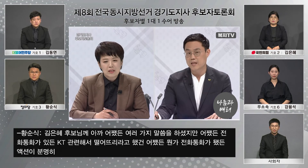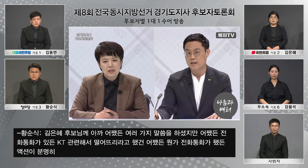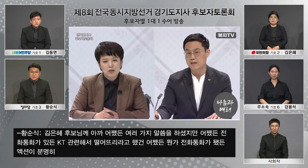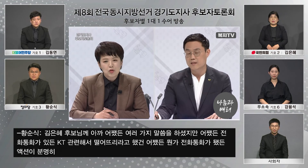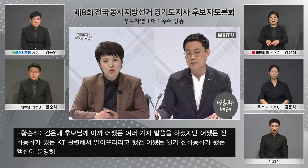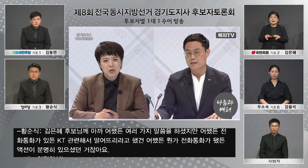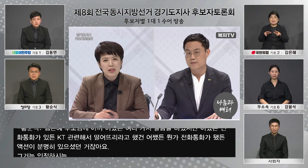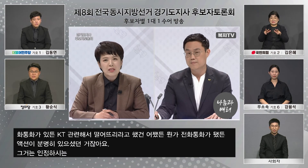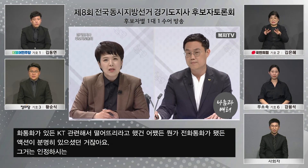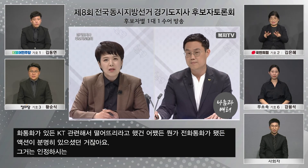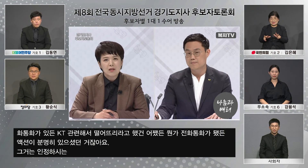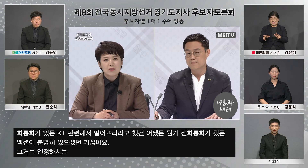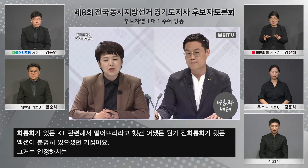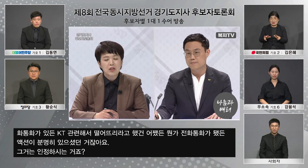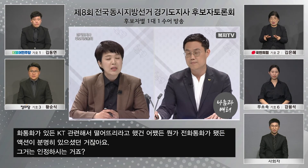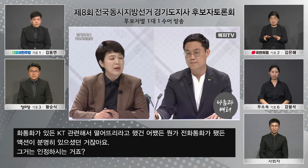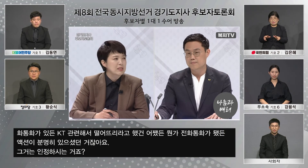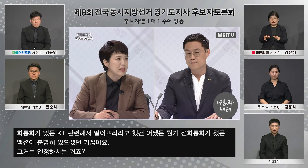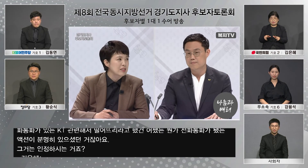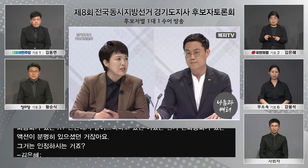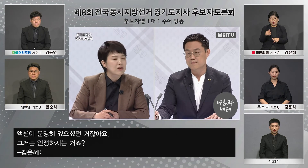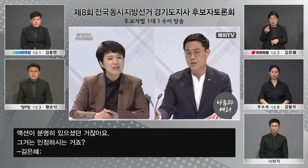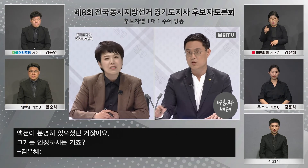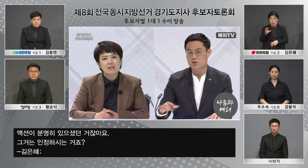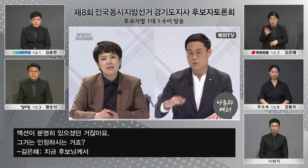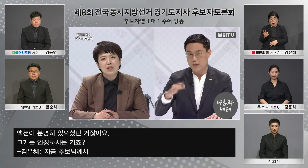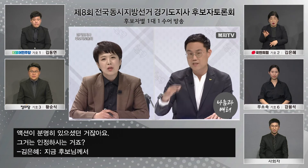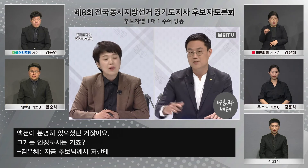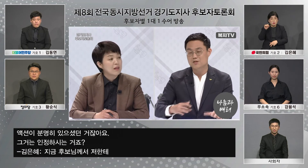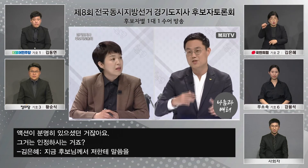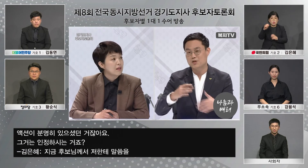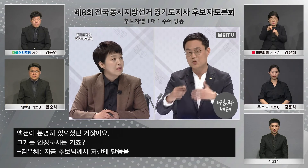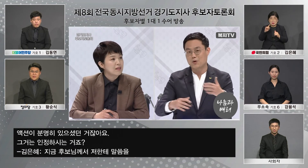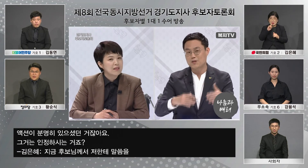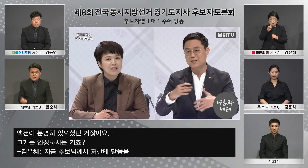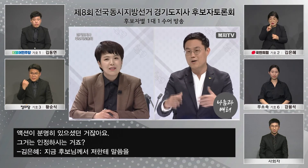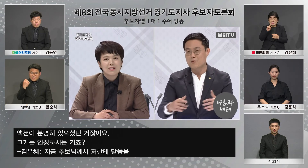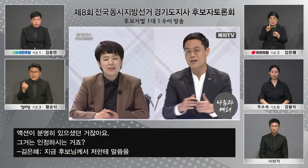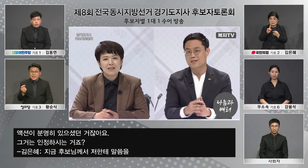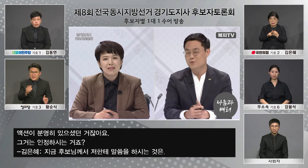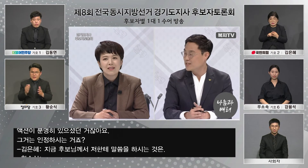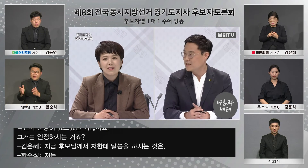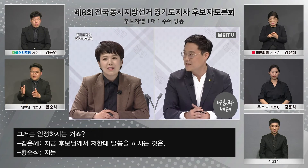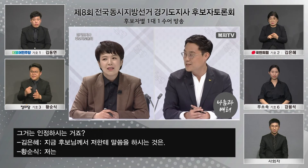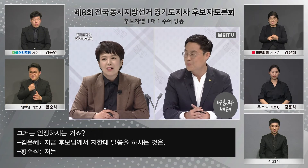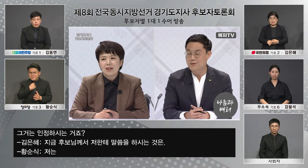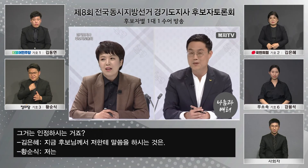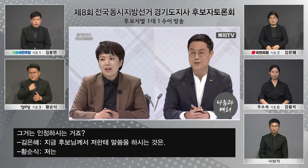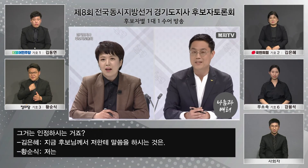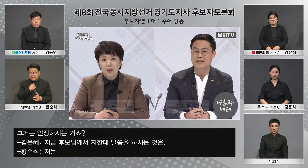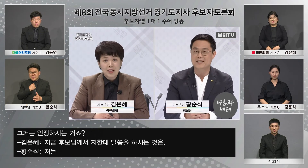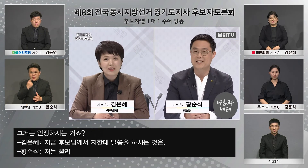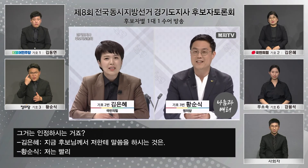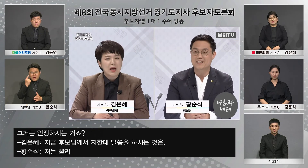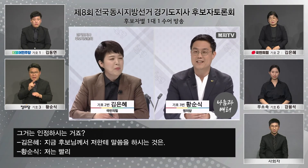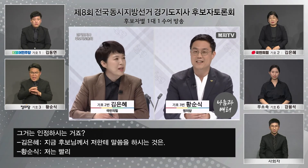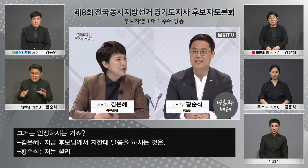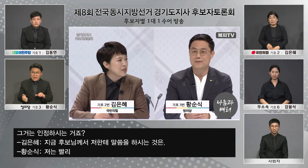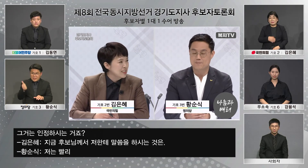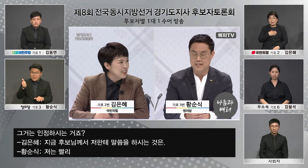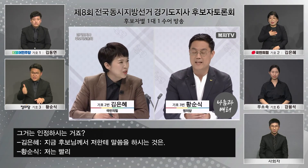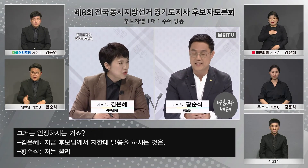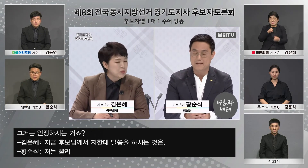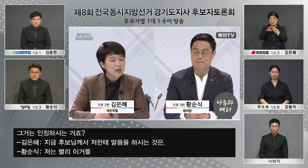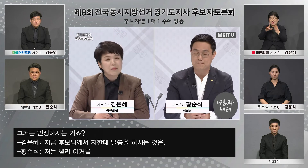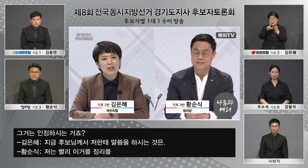지금 후보님께서 저한테 말씀을 하시는 것은 아니, 저는 빨리 이거를 정리를 하고 가는 게 좋지 않을까 싶어서요. 예. 네, 제 답변할